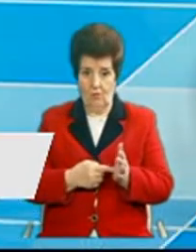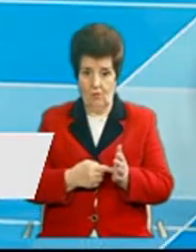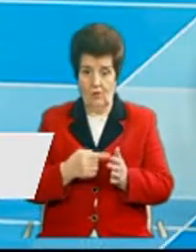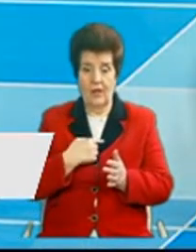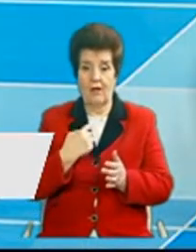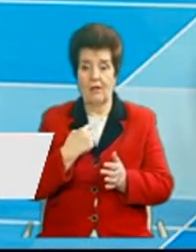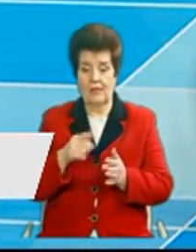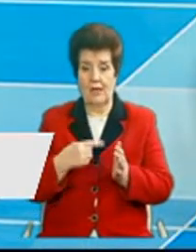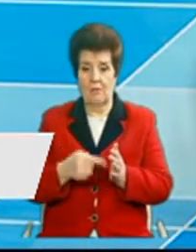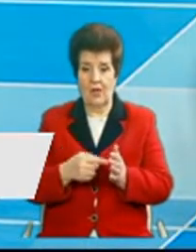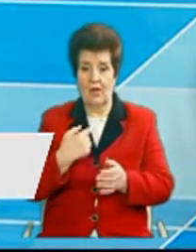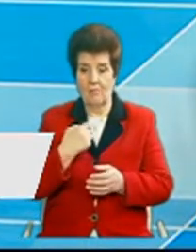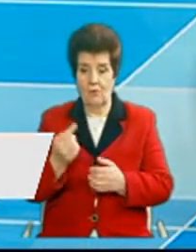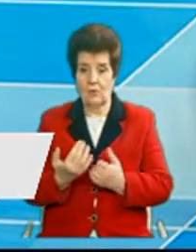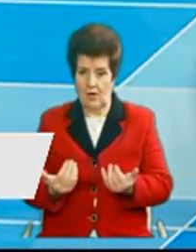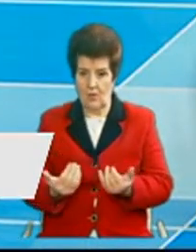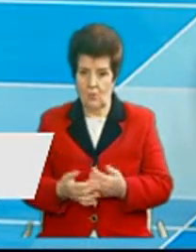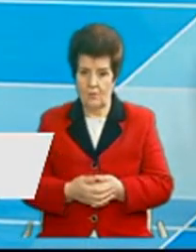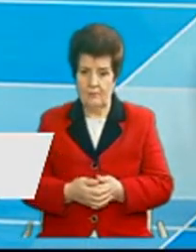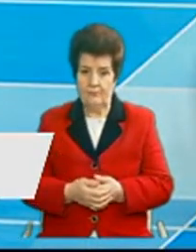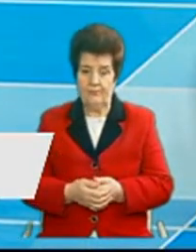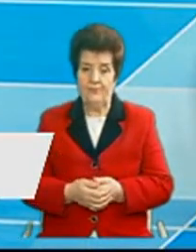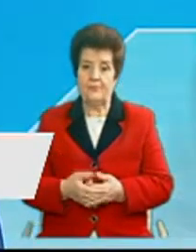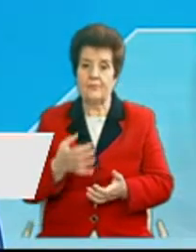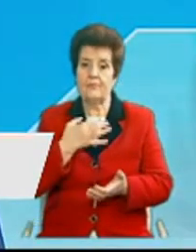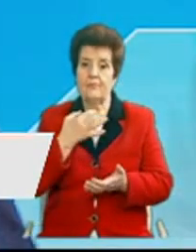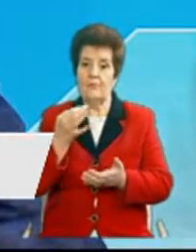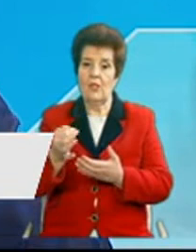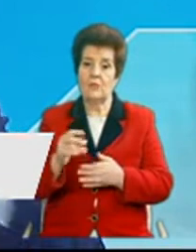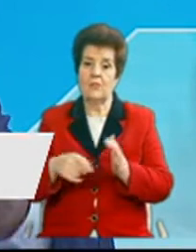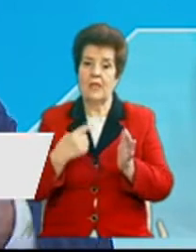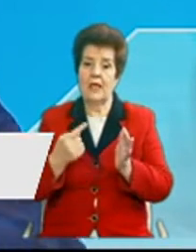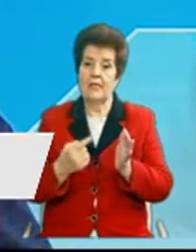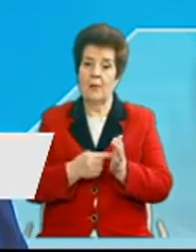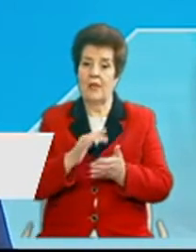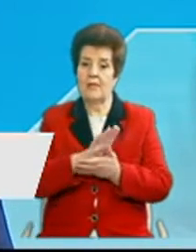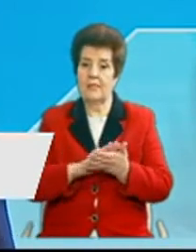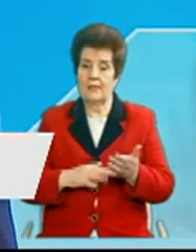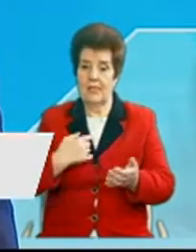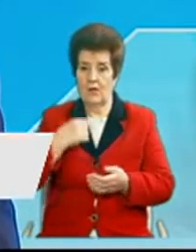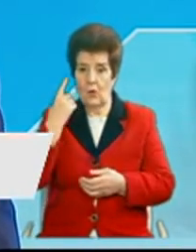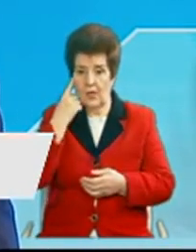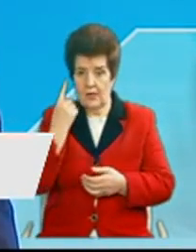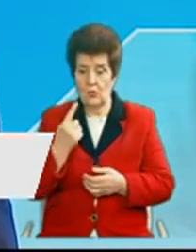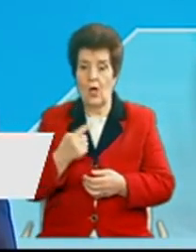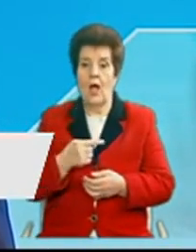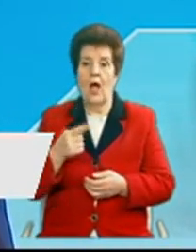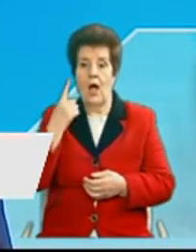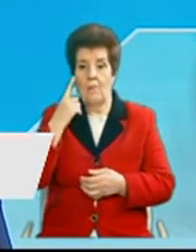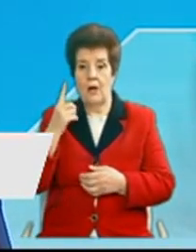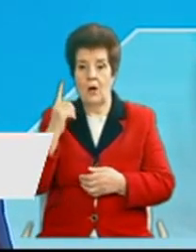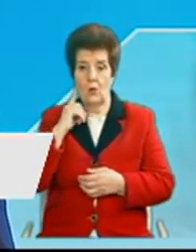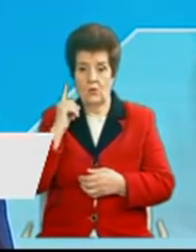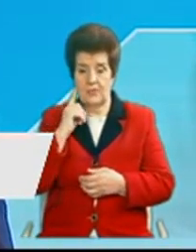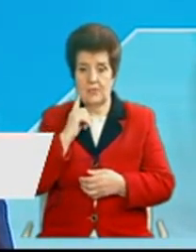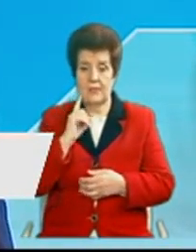sunt suficiente secțiile deschise acum? Răspund și la întrebarea asta, dar să continui gândul, fiindcă am auzit unii din